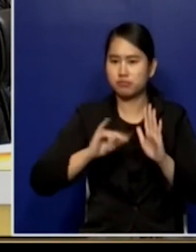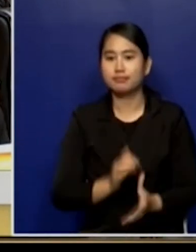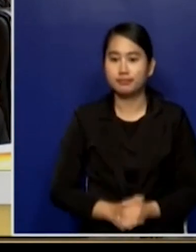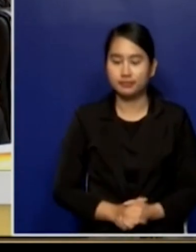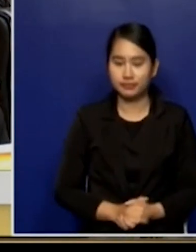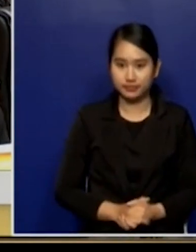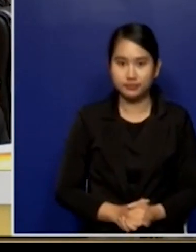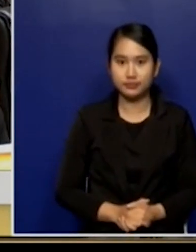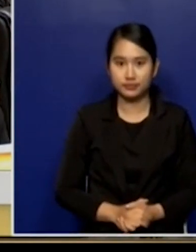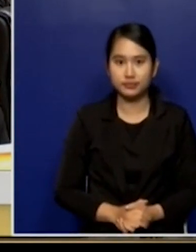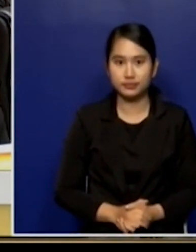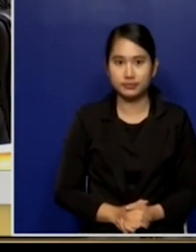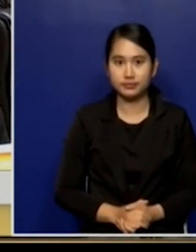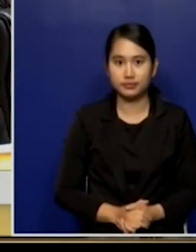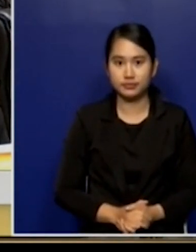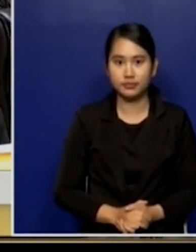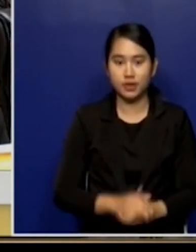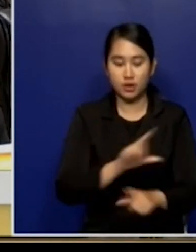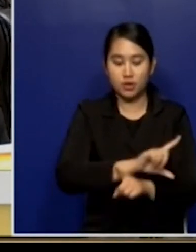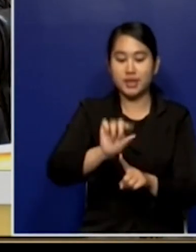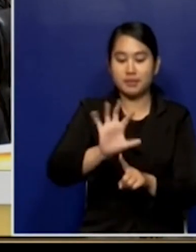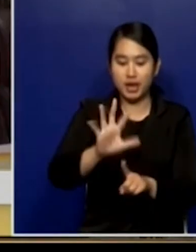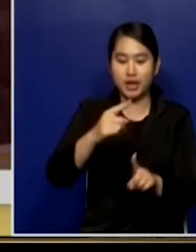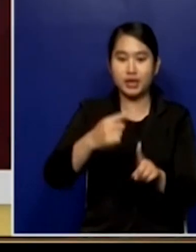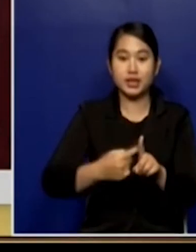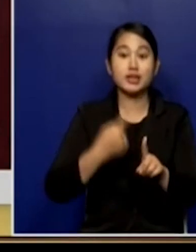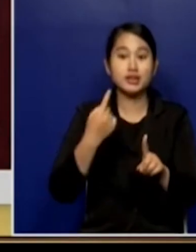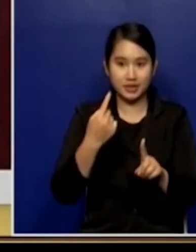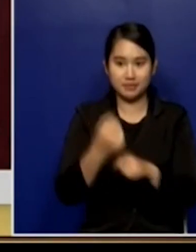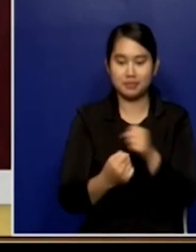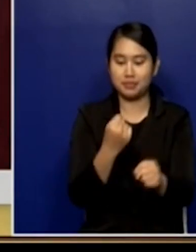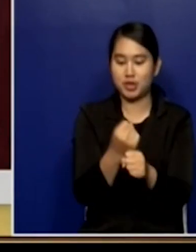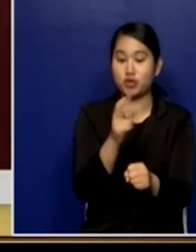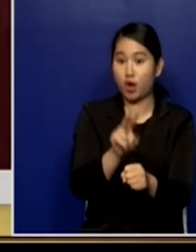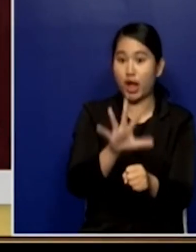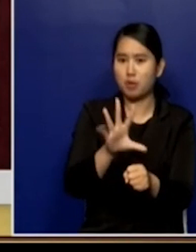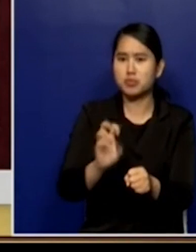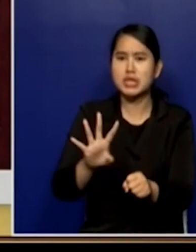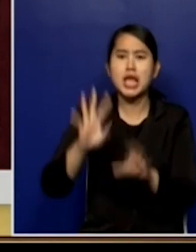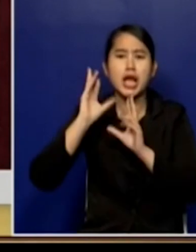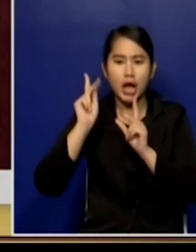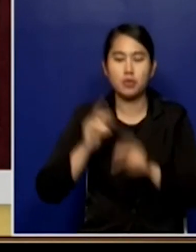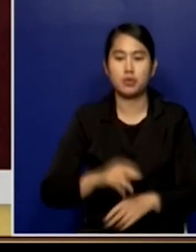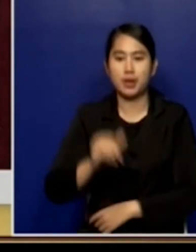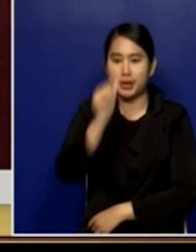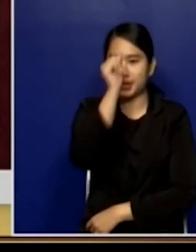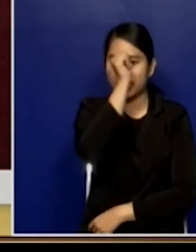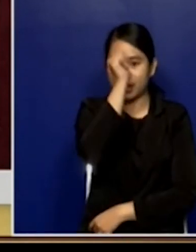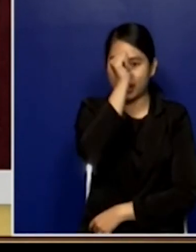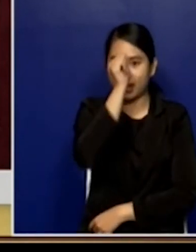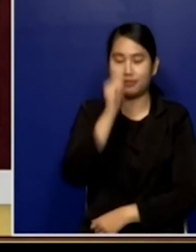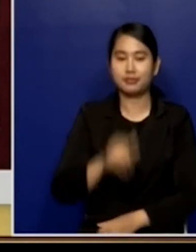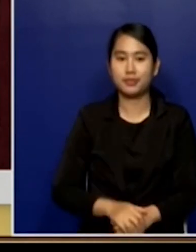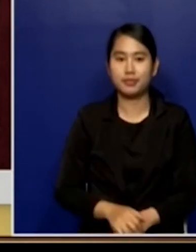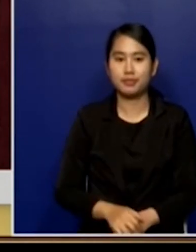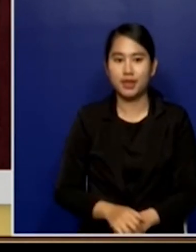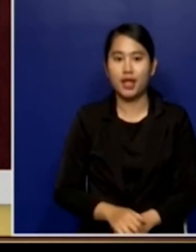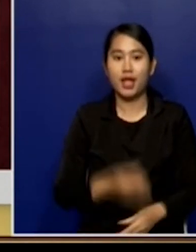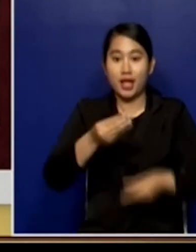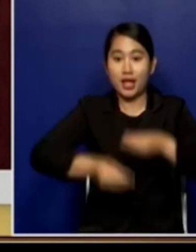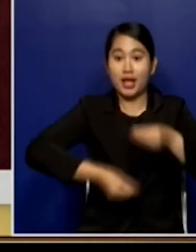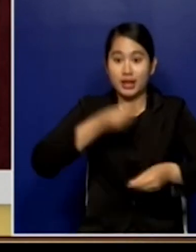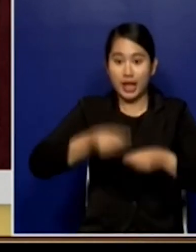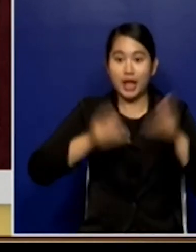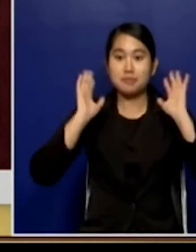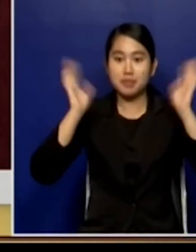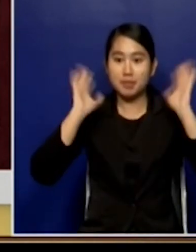ก่เสียด้วยที่น่าเศ้าทสดครั วันท 25 ม. 2564ปากฏเป็ขาววารัฐบาลอินเดียได้เสนอขายวัซีน AstraZeneca จำนน 2